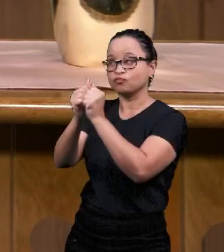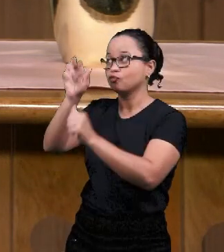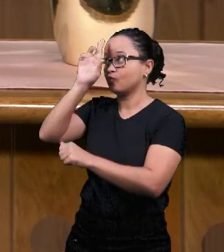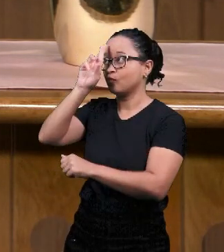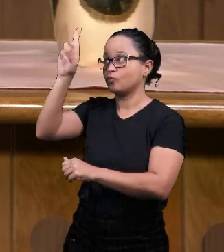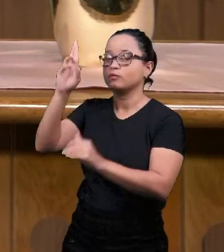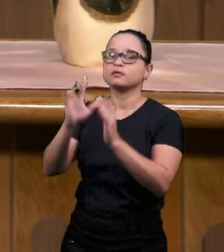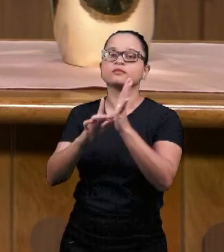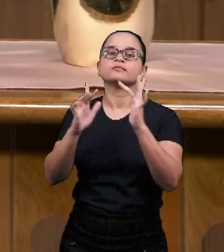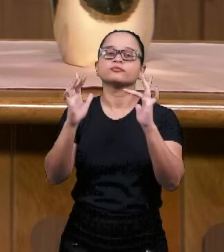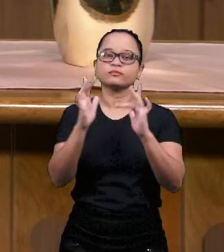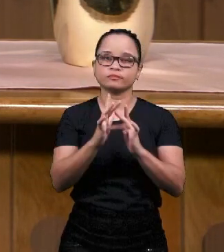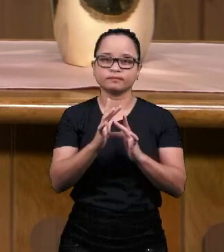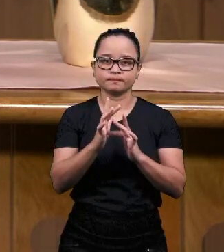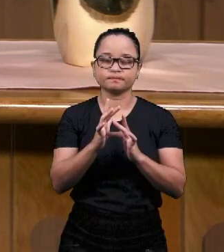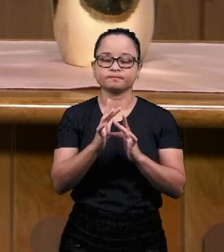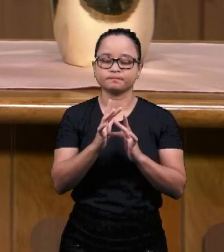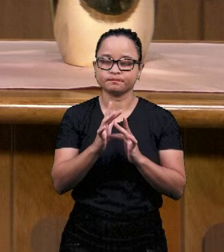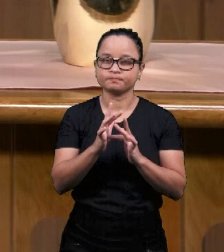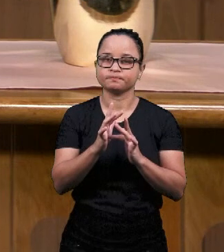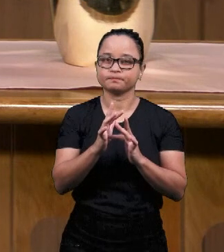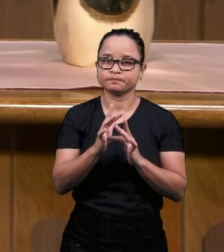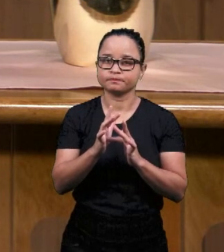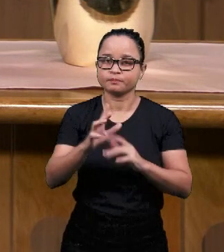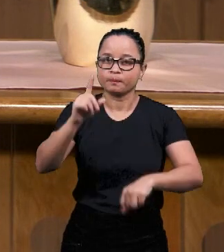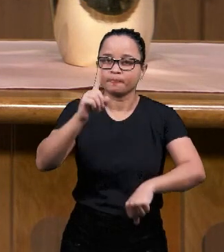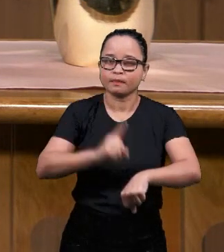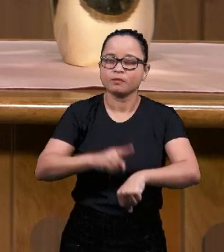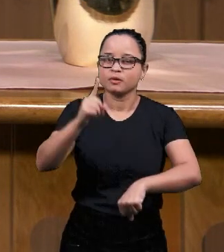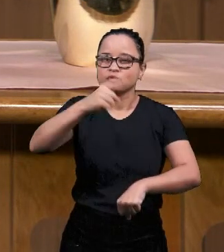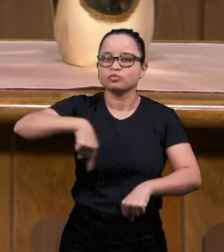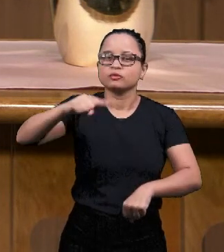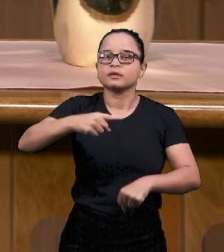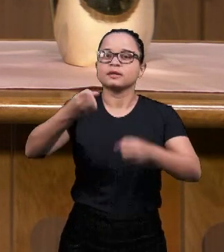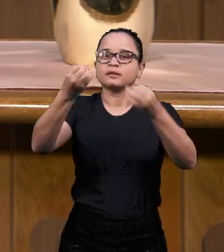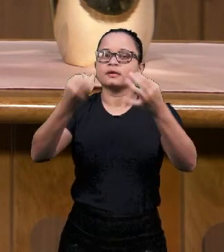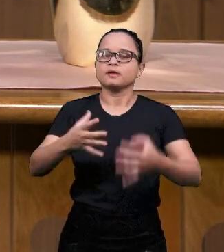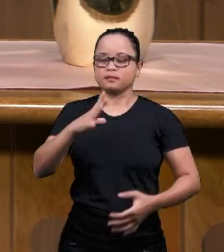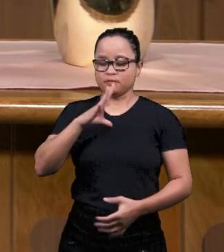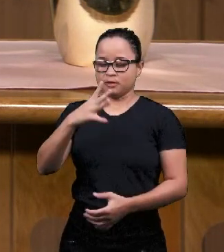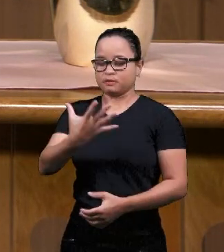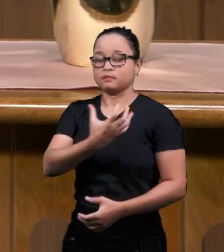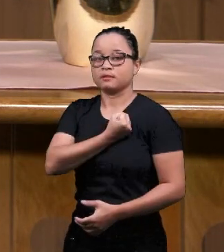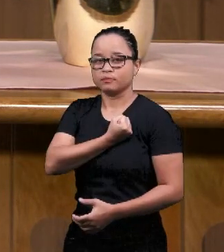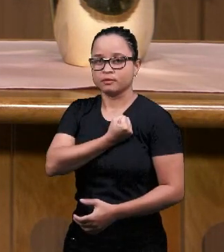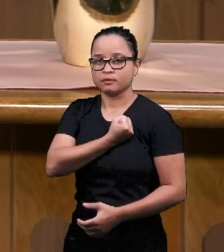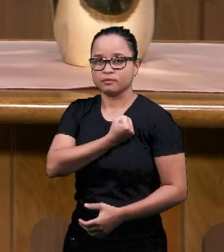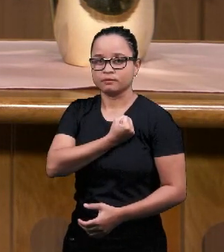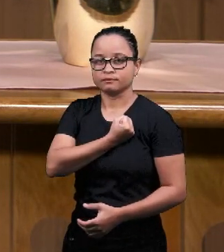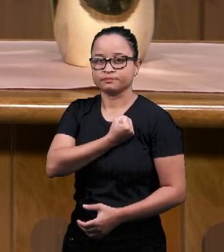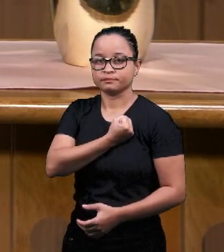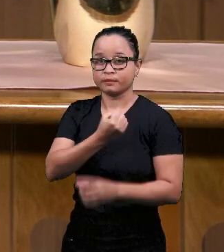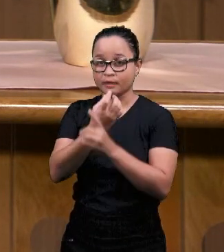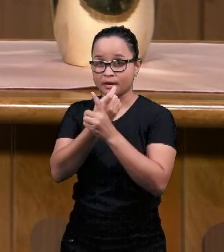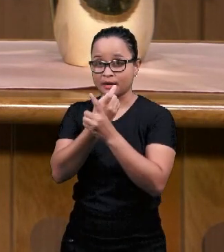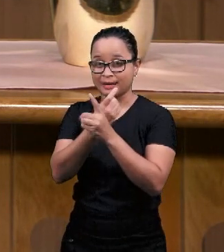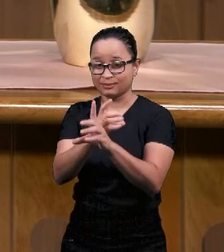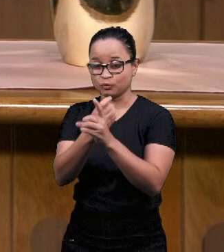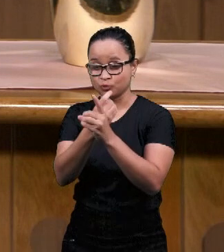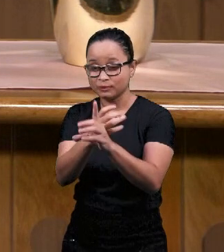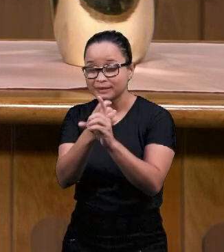переживанием с Господом Иисусом. Когда мы говорим о спасении, о